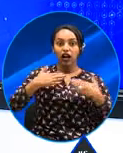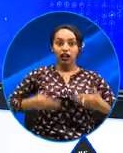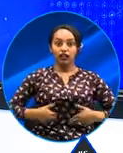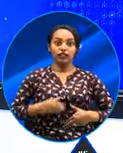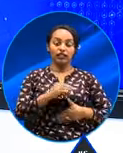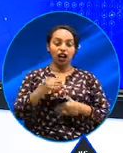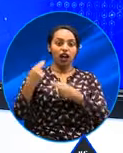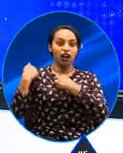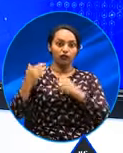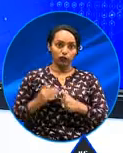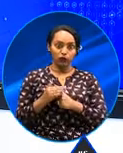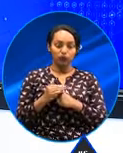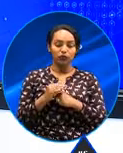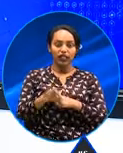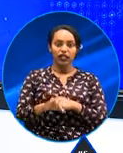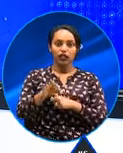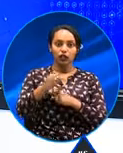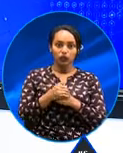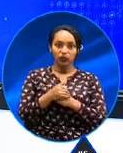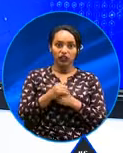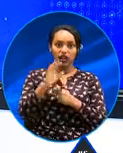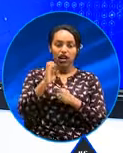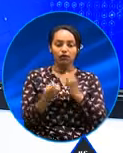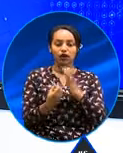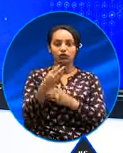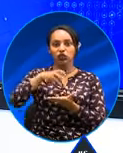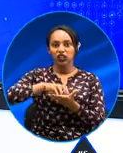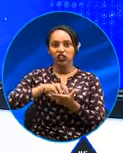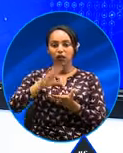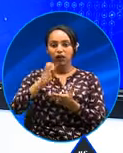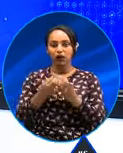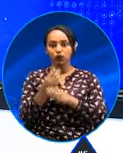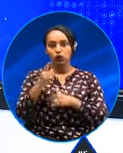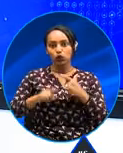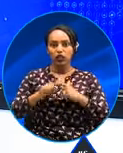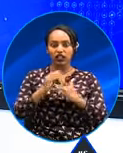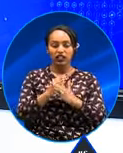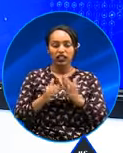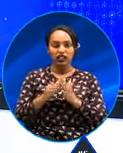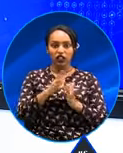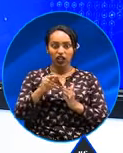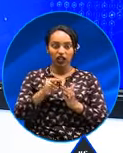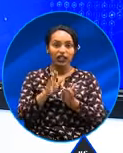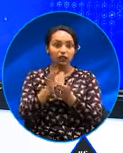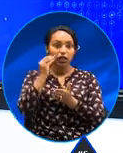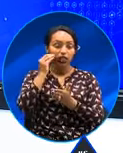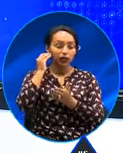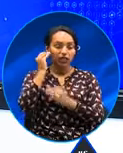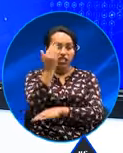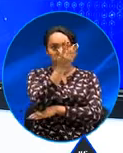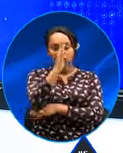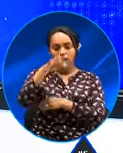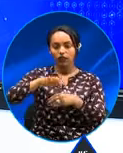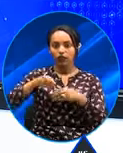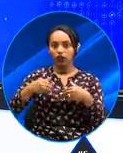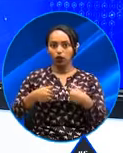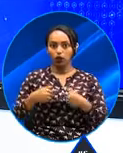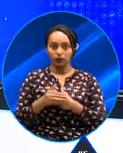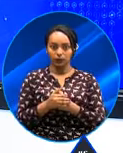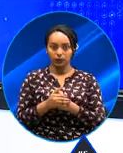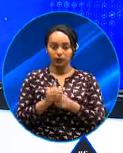አካላትና ኃላፊዎችም በተገኙበት በአርባ ምንጭ ከተማ አርባ ምንጭ ሁለተኛ ደረጃና መሰናዶው ትምህርት ቤት ችግኝ